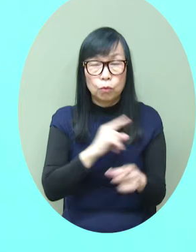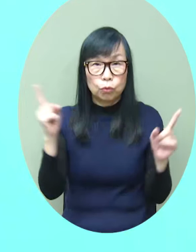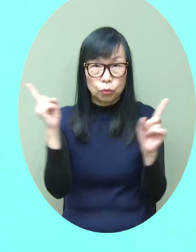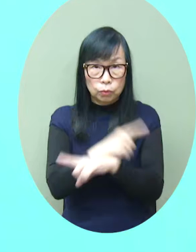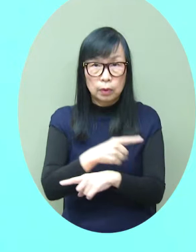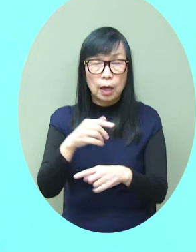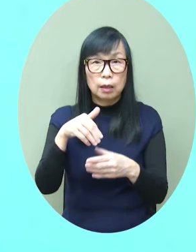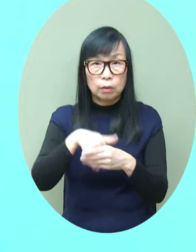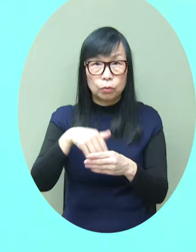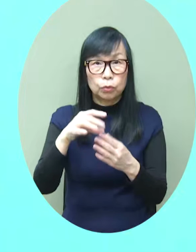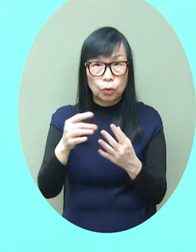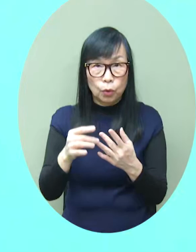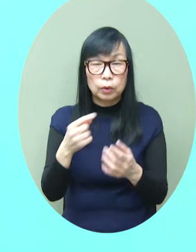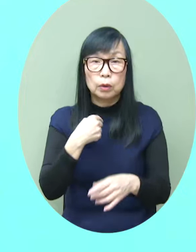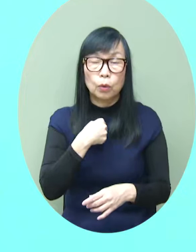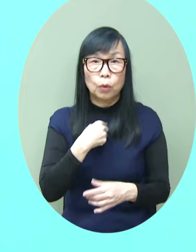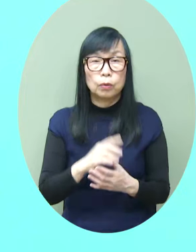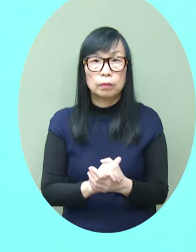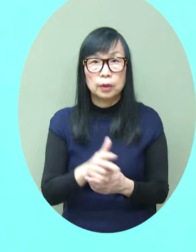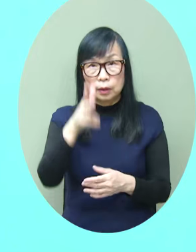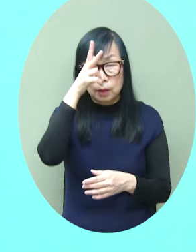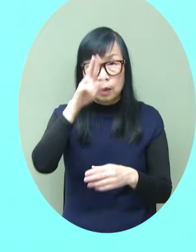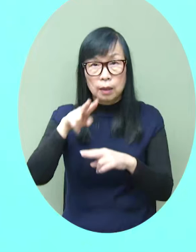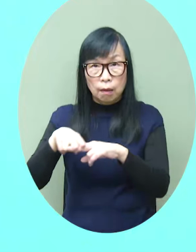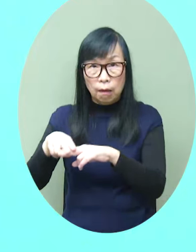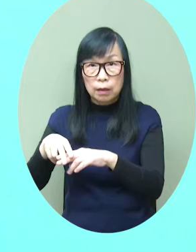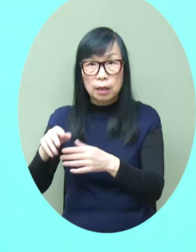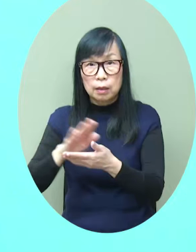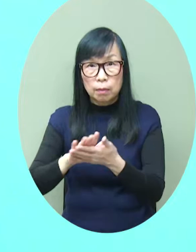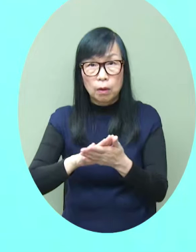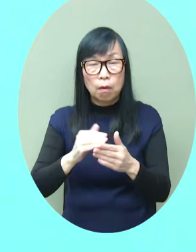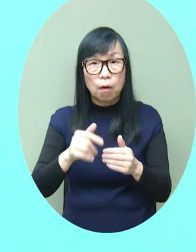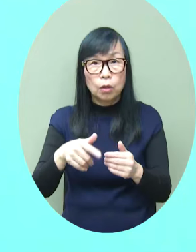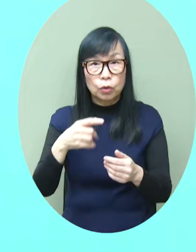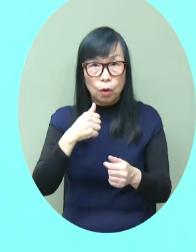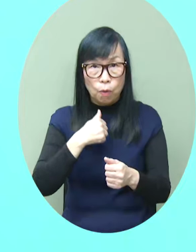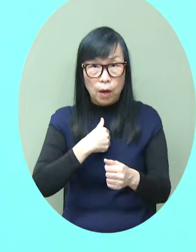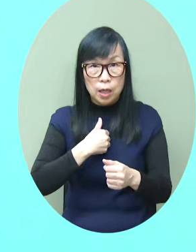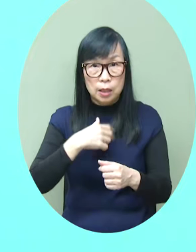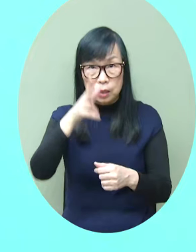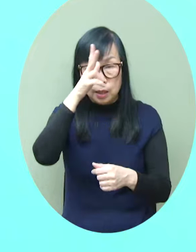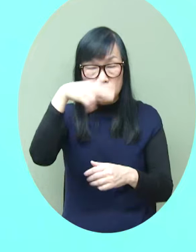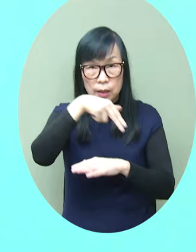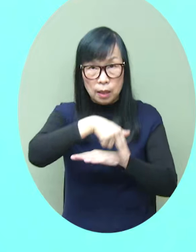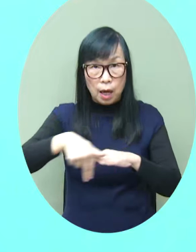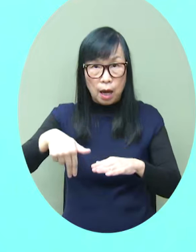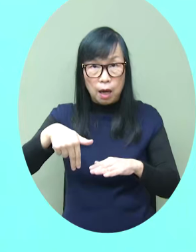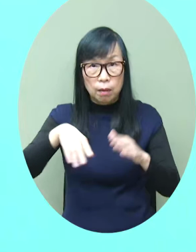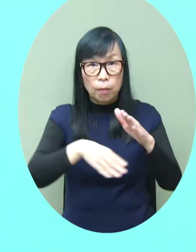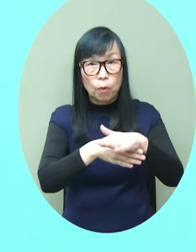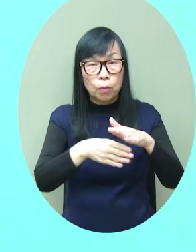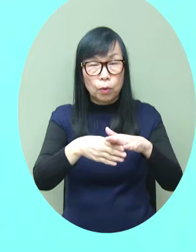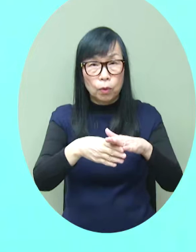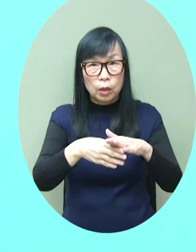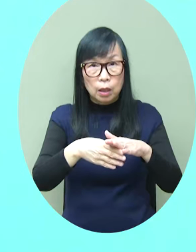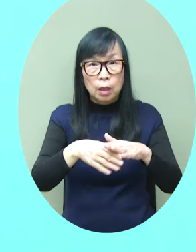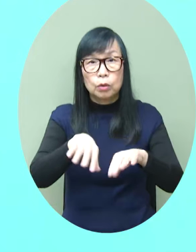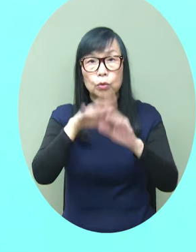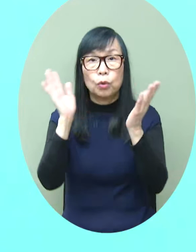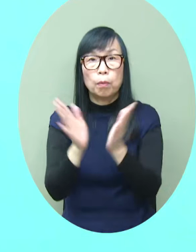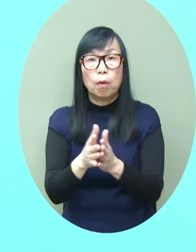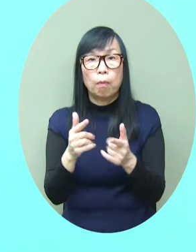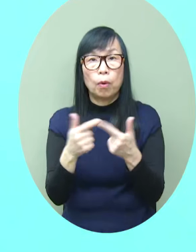舉。而政制及內地事務局作為那個選舉的政策的部門呢，亦都會全面